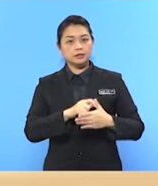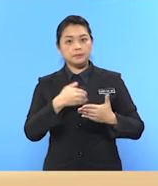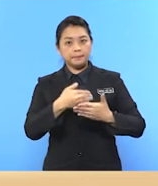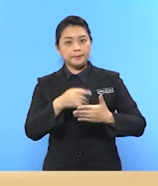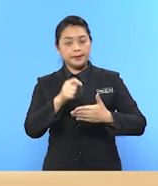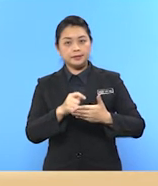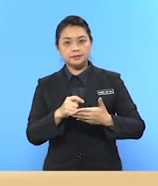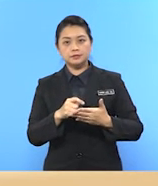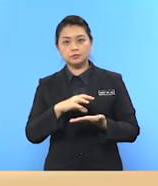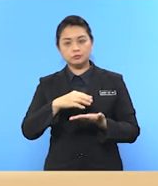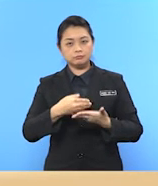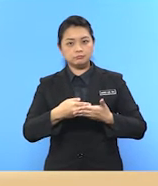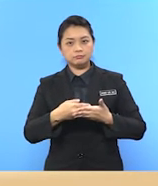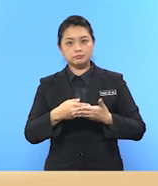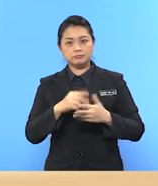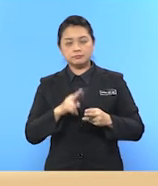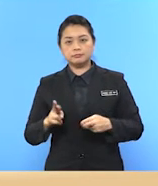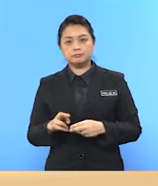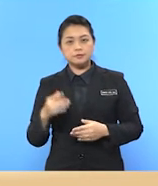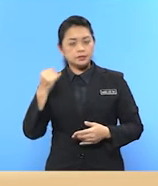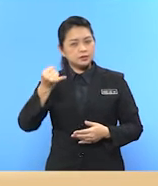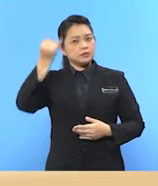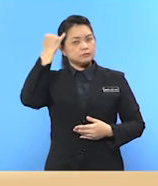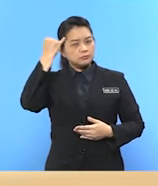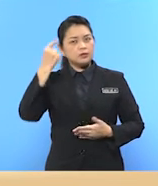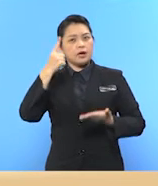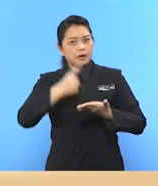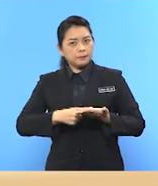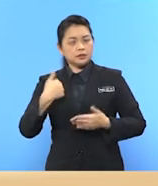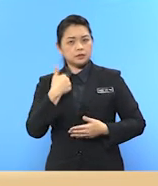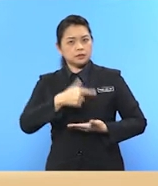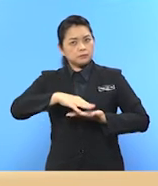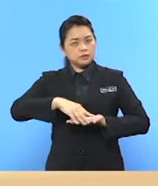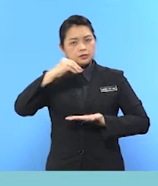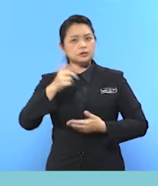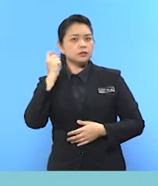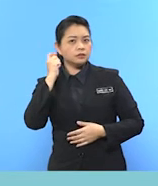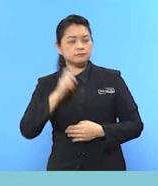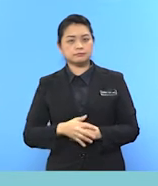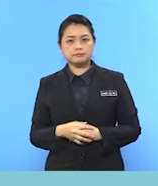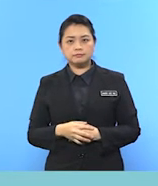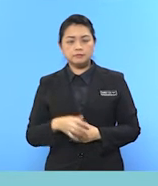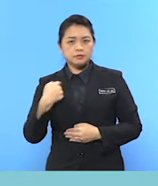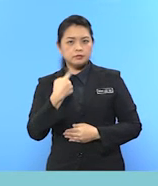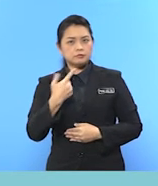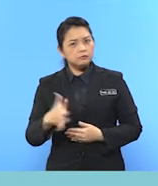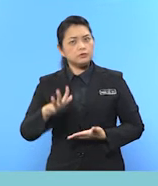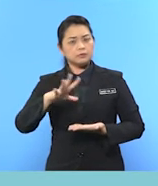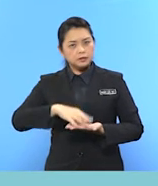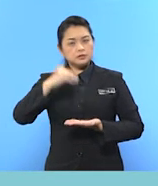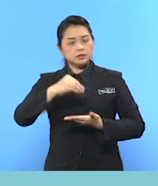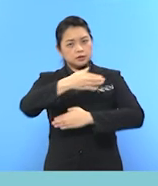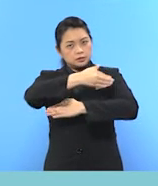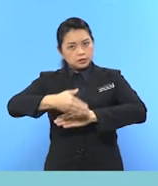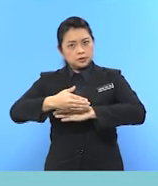tajuk hari ini. Mari kita imbas kembali apa yang telah kita pelajari tadi. Kita telah pelajari sisi